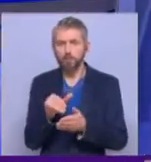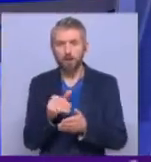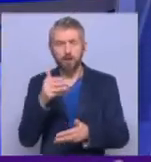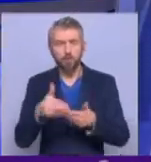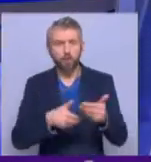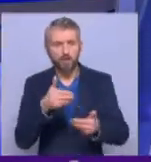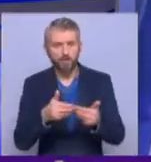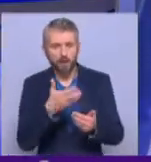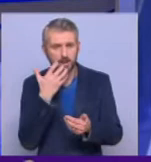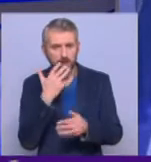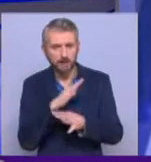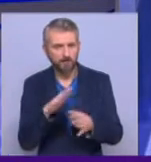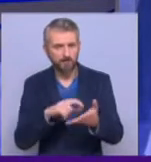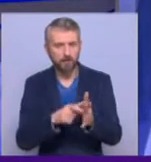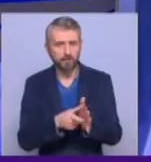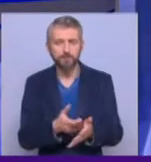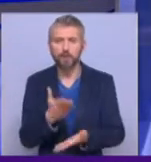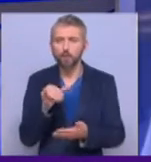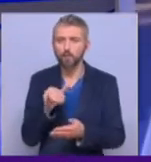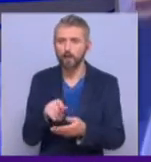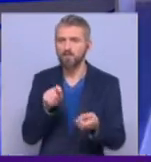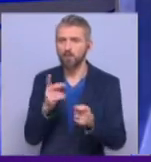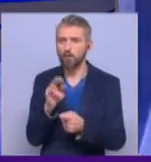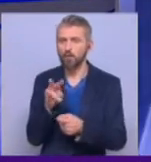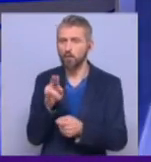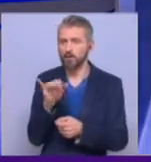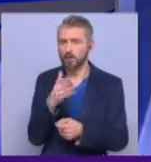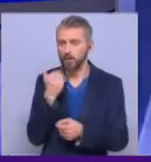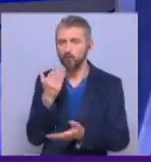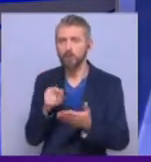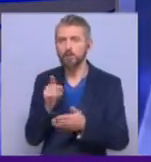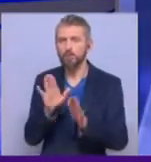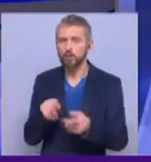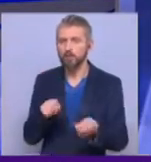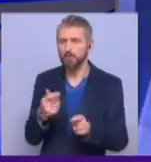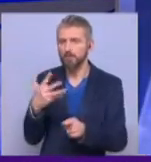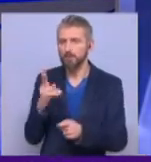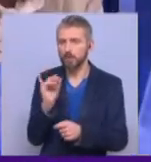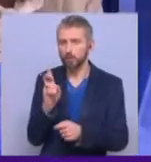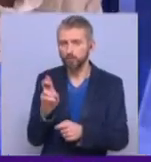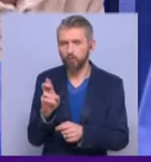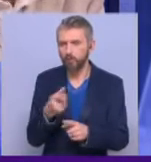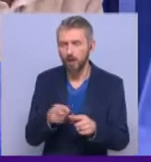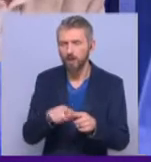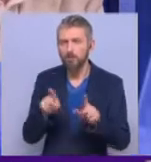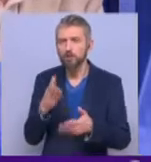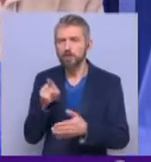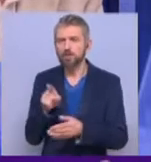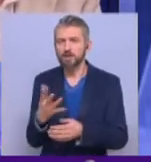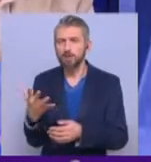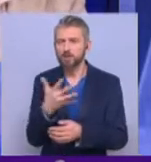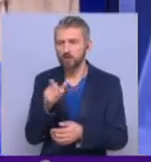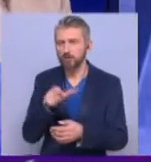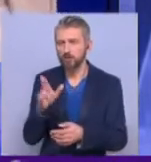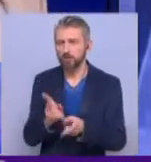не гріти в хаті, ну, великий. Ну, якщо у вас колонки нет. То есть, если там только плита, 50 кубов, нет, это... Нет, все жартую. То есть, даже если вы на пятерых человек